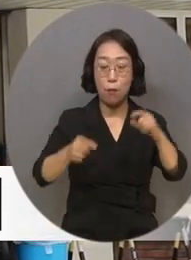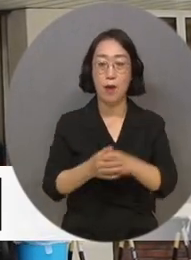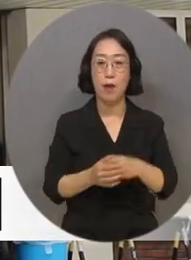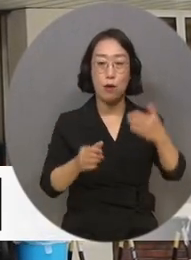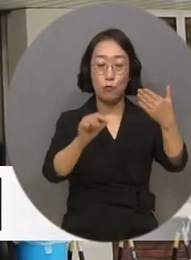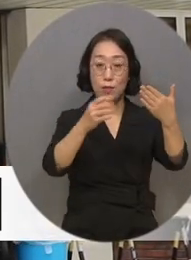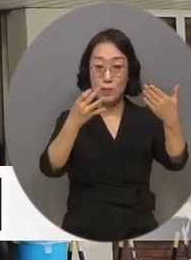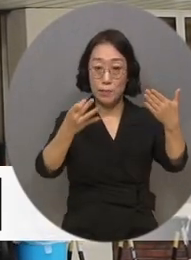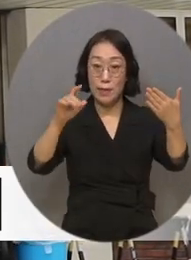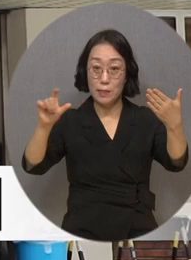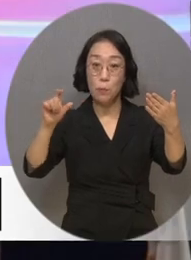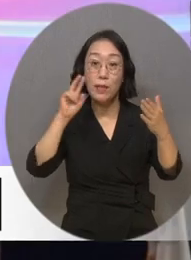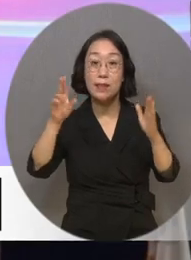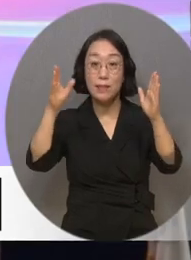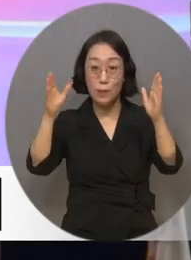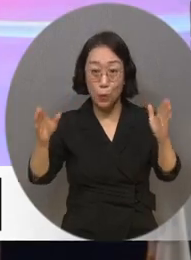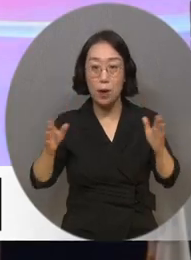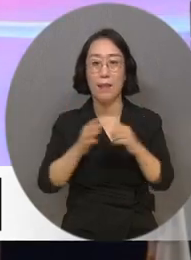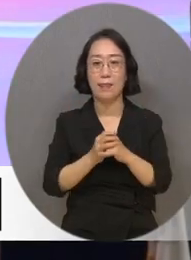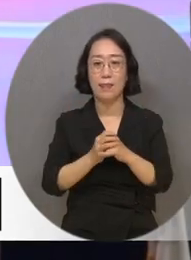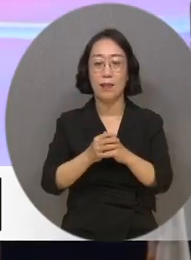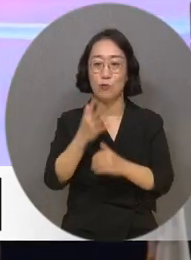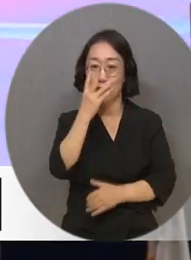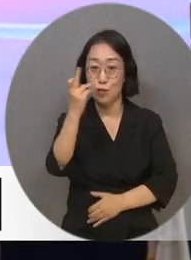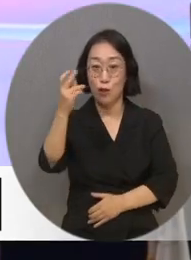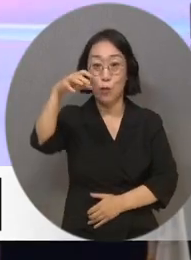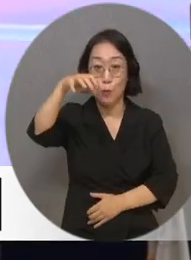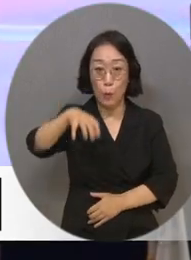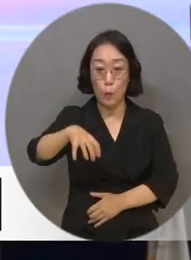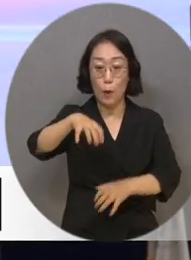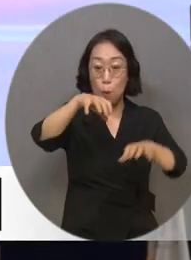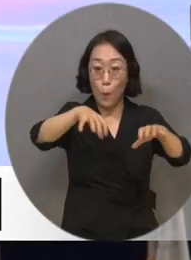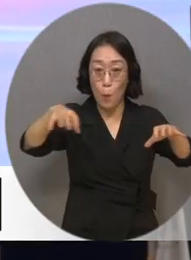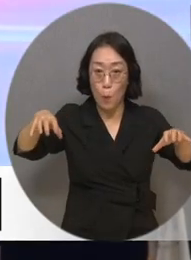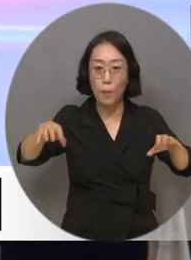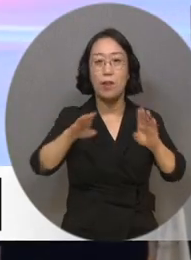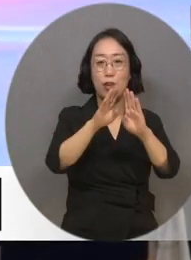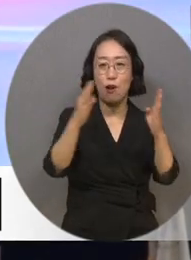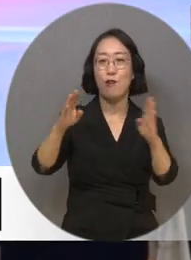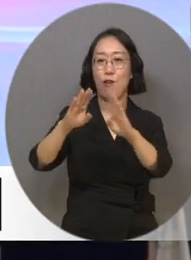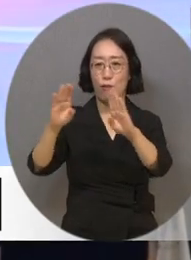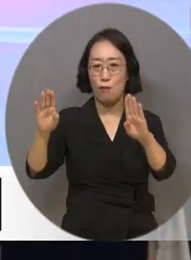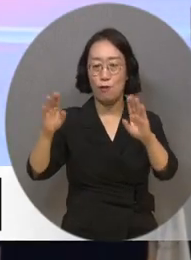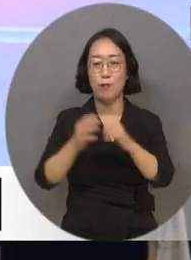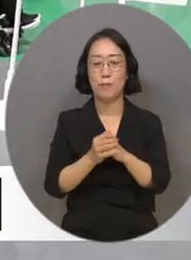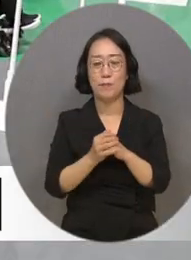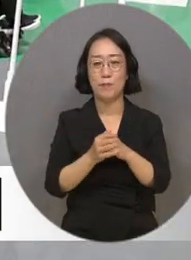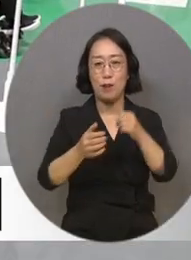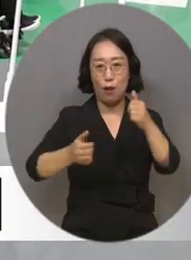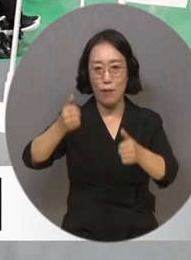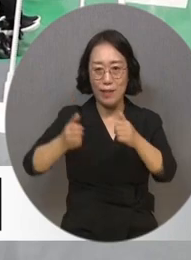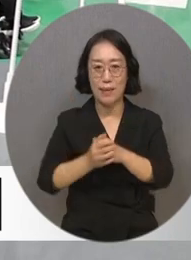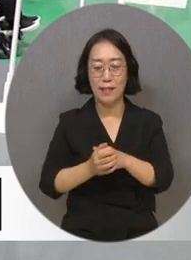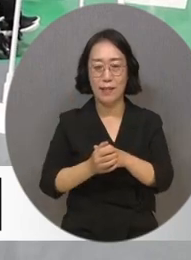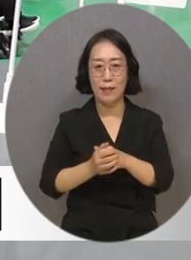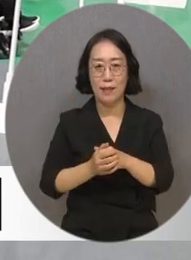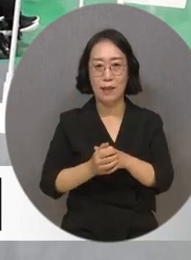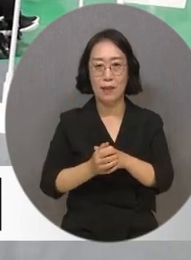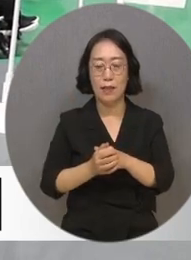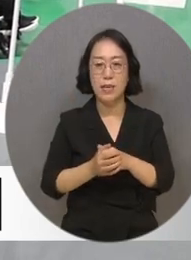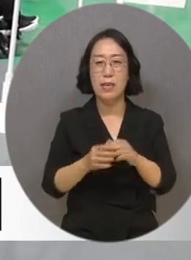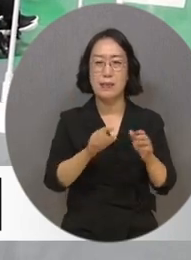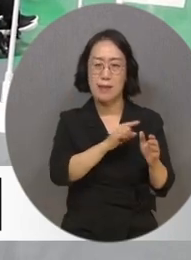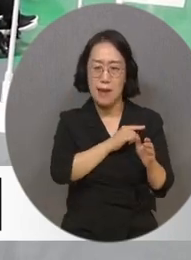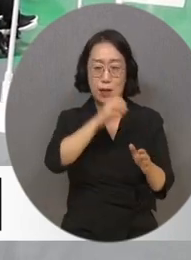14일부터 15일까지 이틀간 순천시 팔마경기장 1원에서 열렸습니다. 생태수도